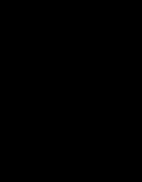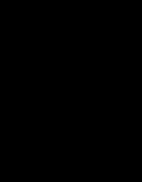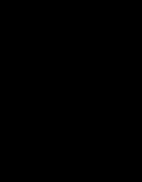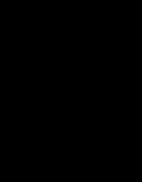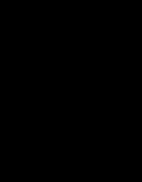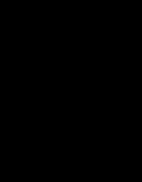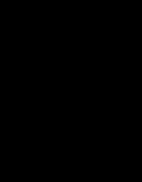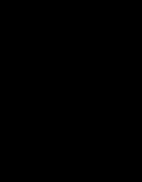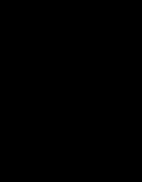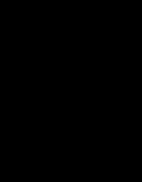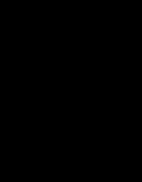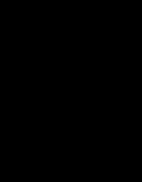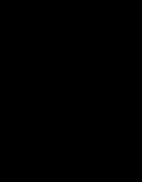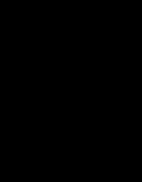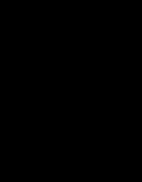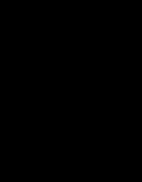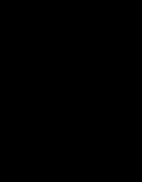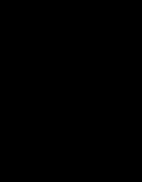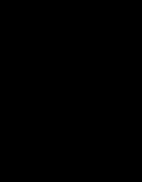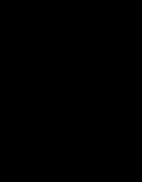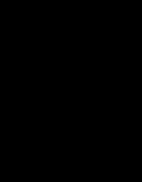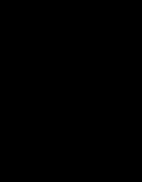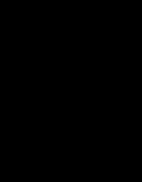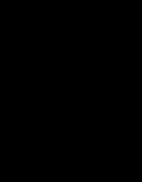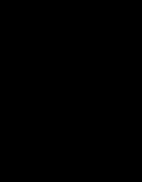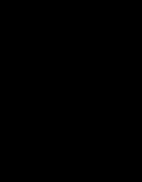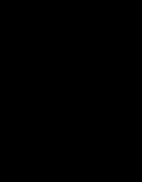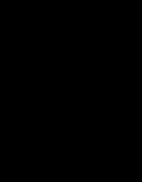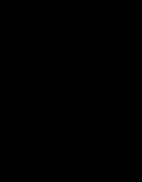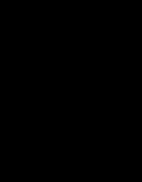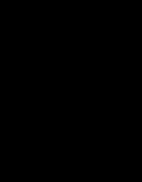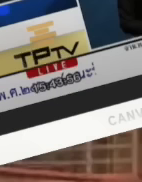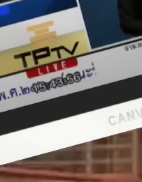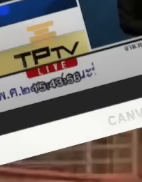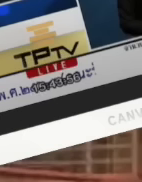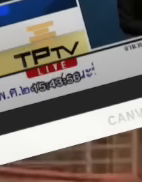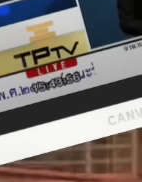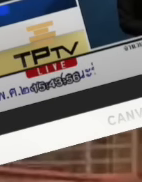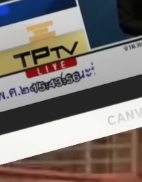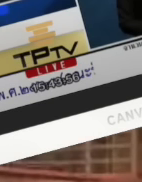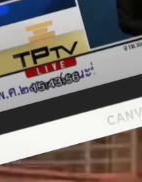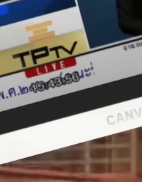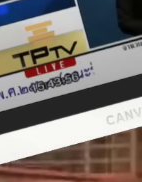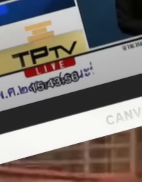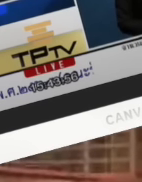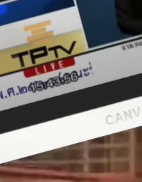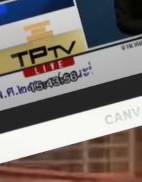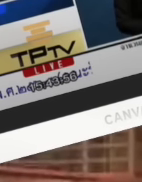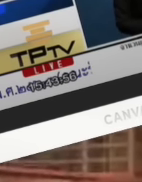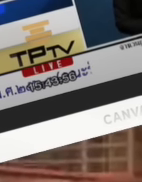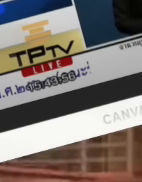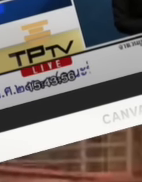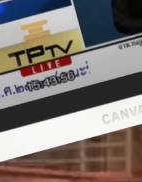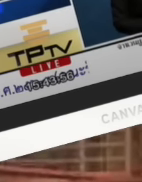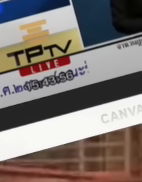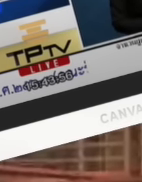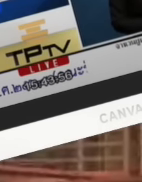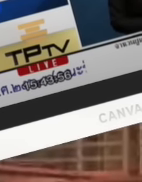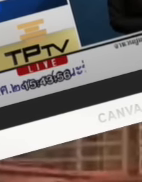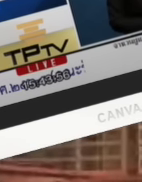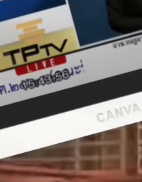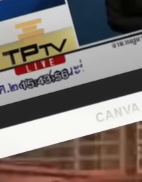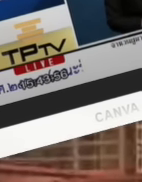ภาโดยอธิกิจแสวงสุขพิษพงษ์สวัสดิ์และชูวัฒน์ทิ